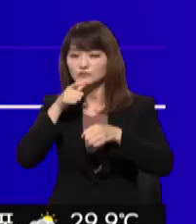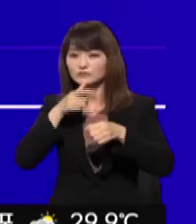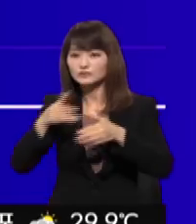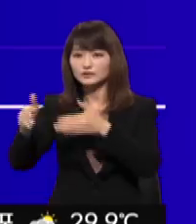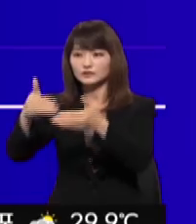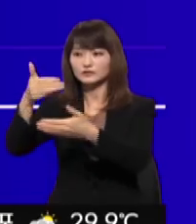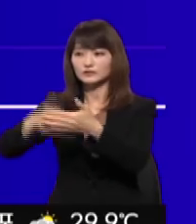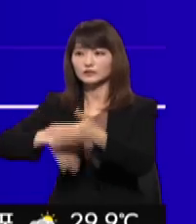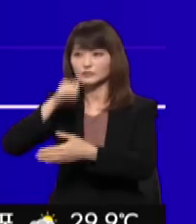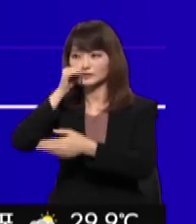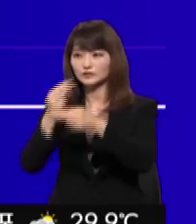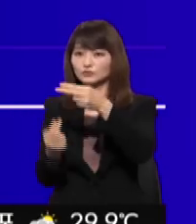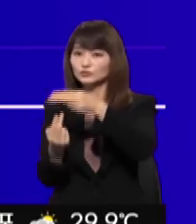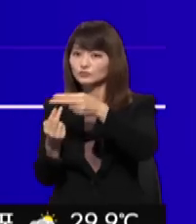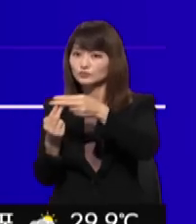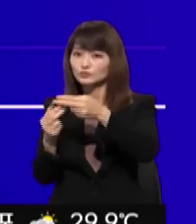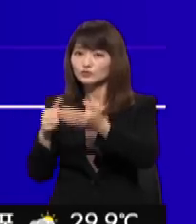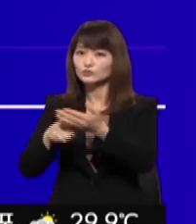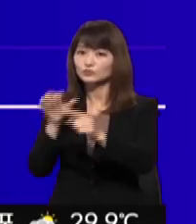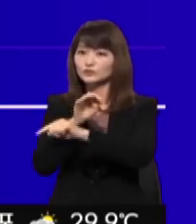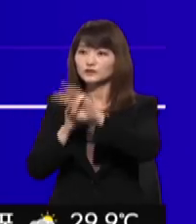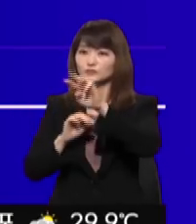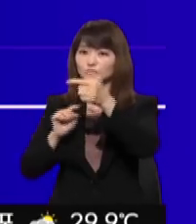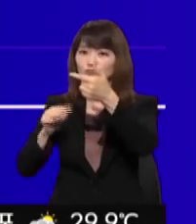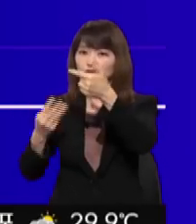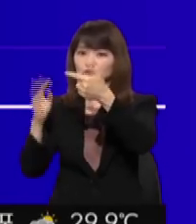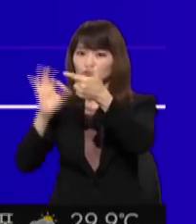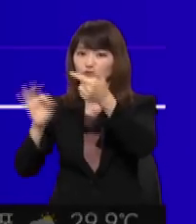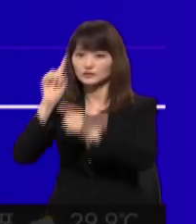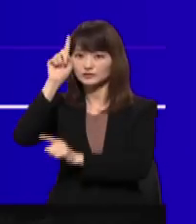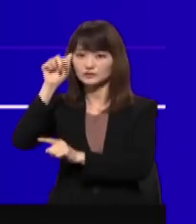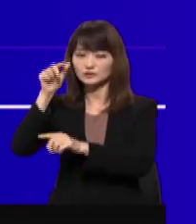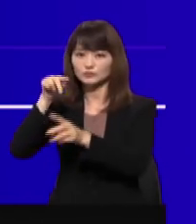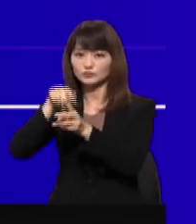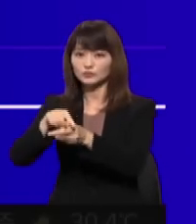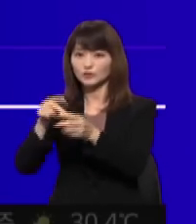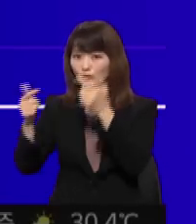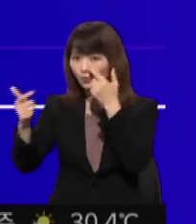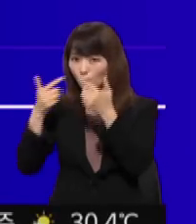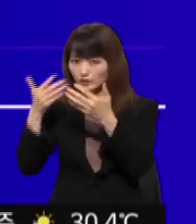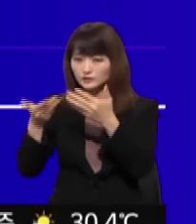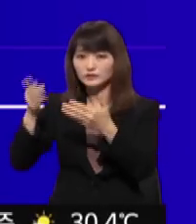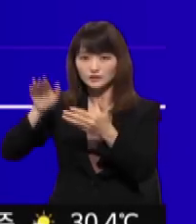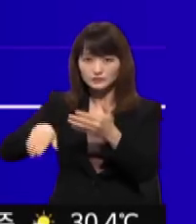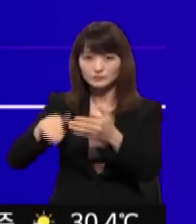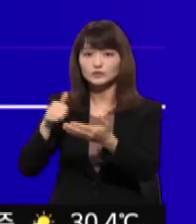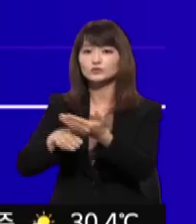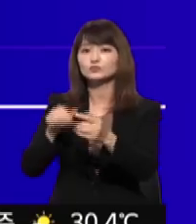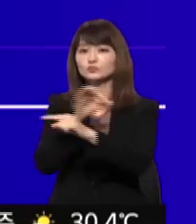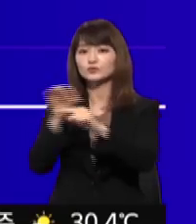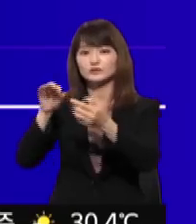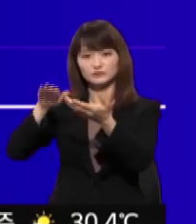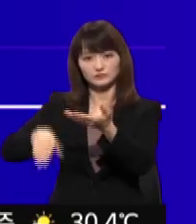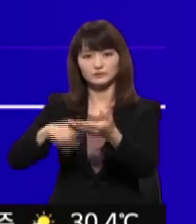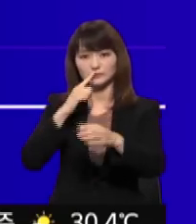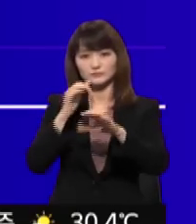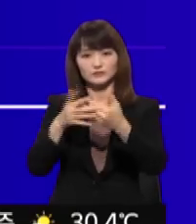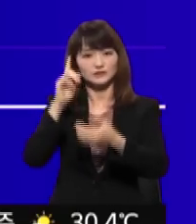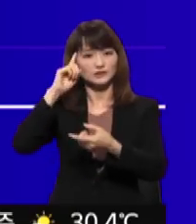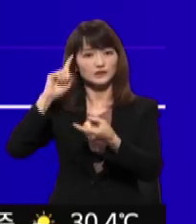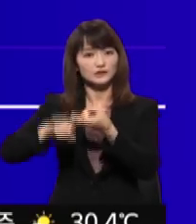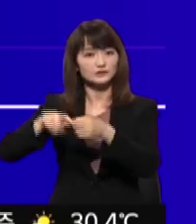36.4% 현재로서는 이재명 후보가 유력하지만 투표율이 너무 낮아서 요거는 민주당에 대한